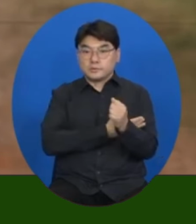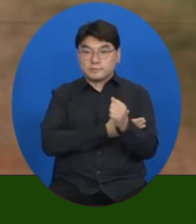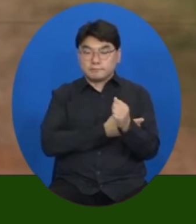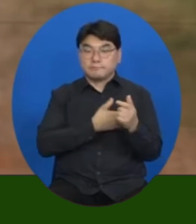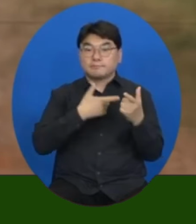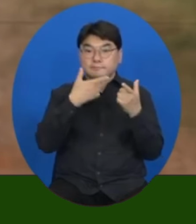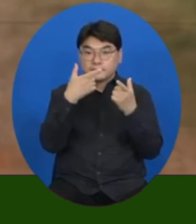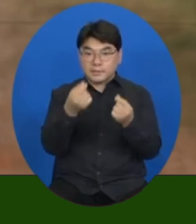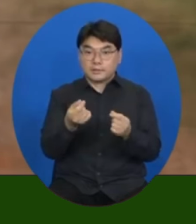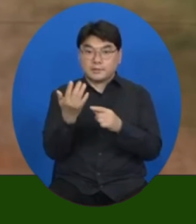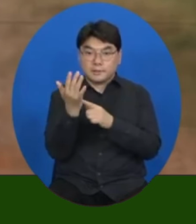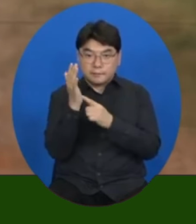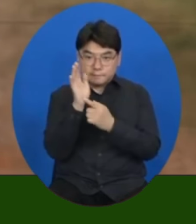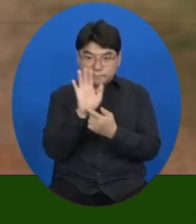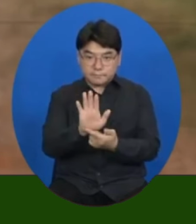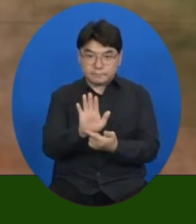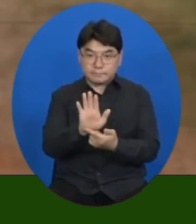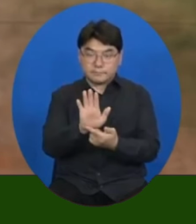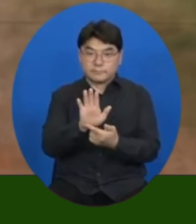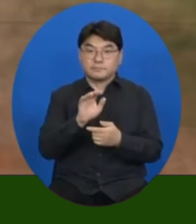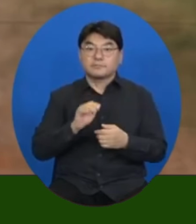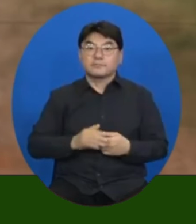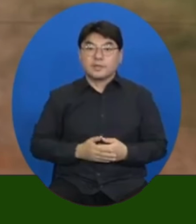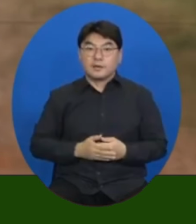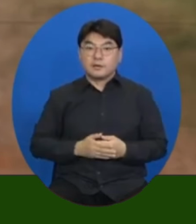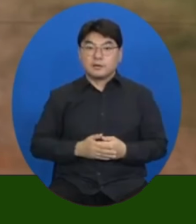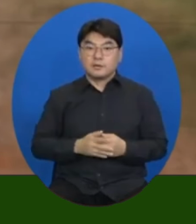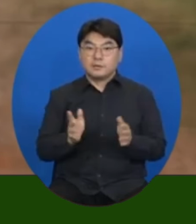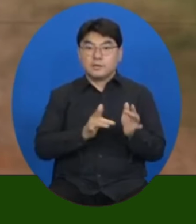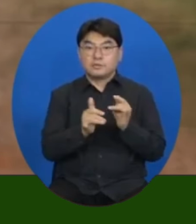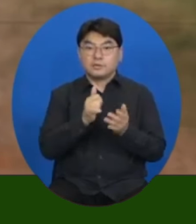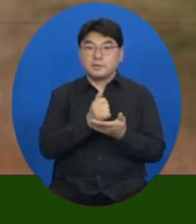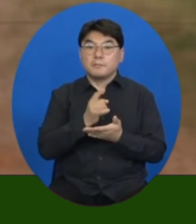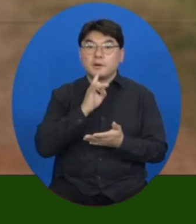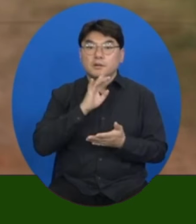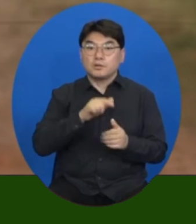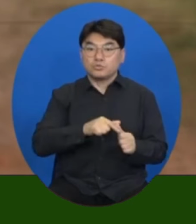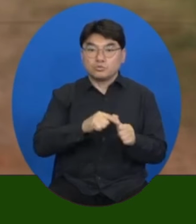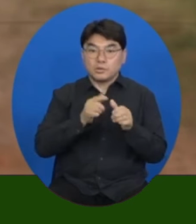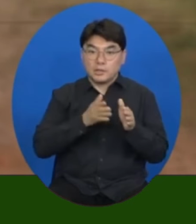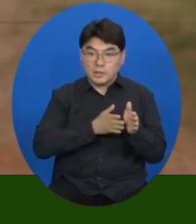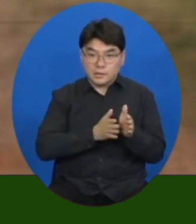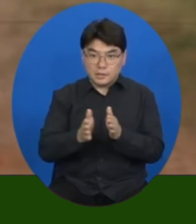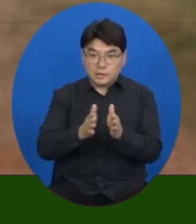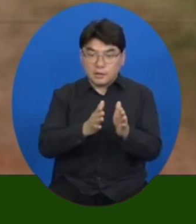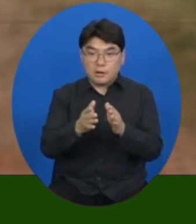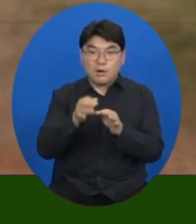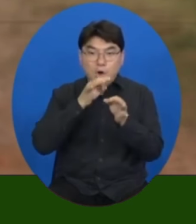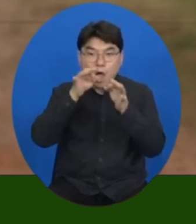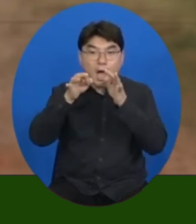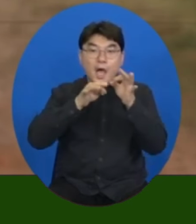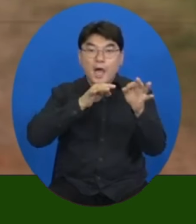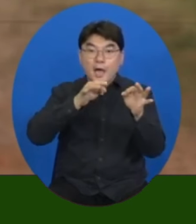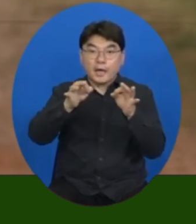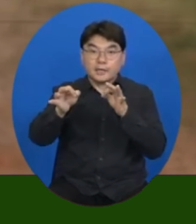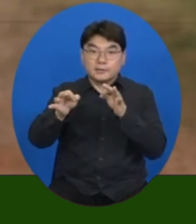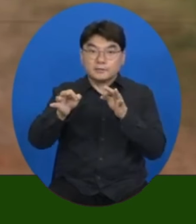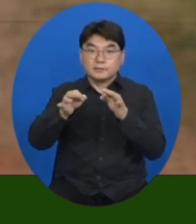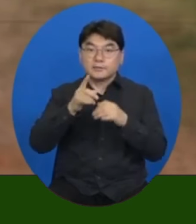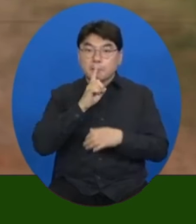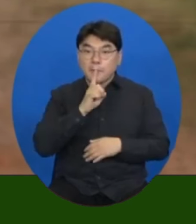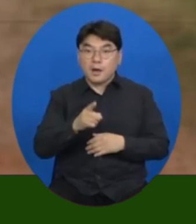이것이 지금 우리에게도 벌어지는 일이라는 거예요 예수님만이 구원의 길이라고 외치는 진리 주장은